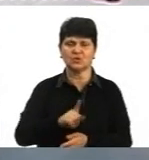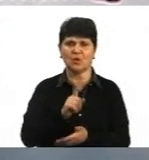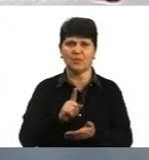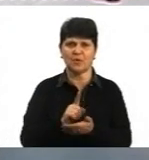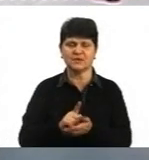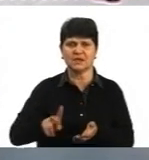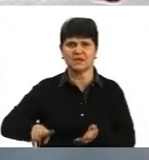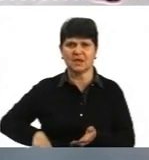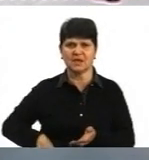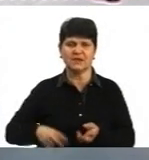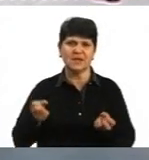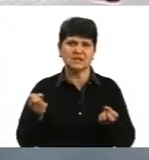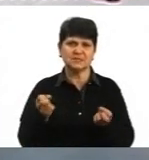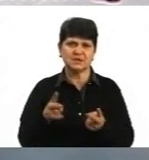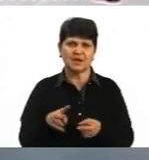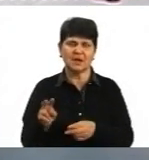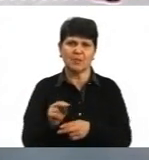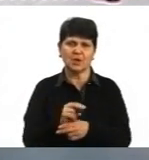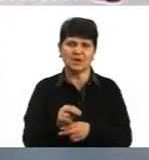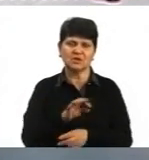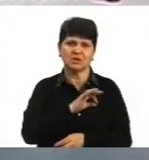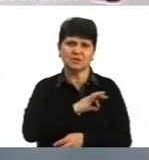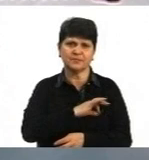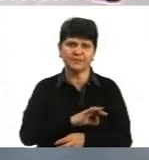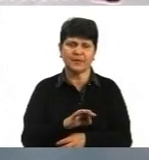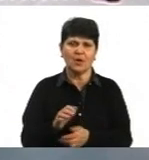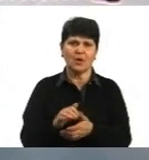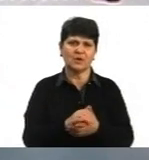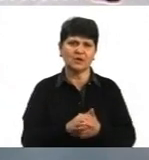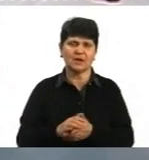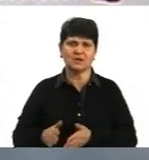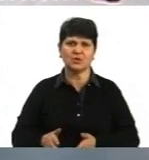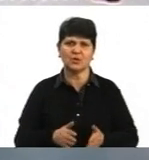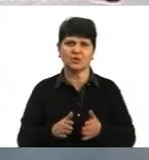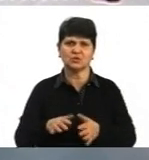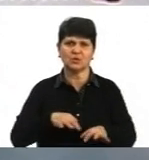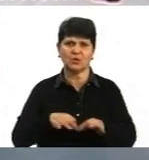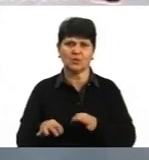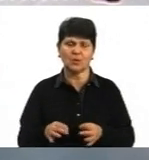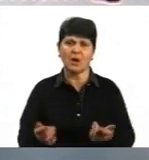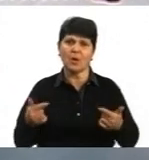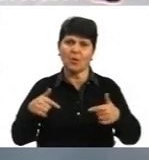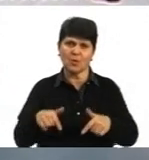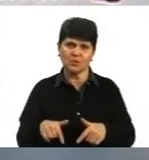«Спеціалізована монтажно-експлуатаційна дільниця» з організації дорожнього руху, гість прямої ефірної студії. Нагадаю, ми говоримо сьогодні